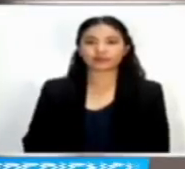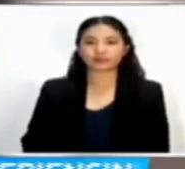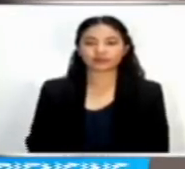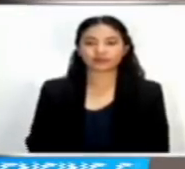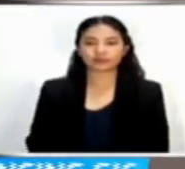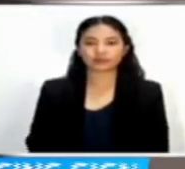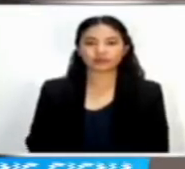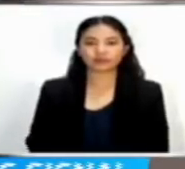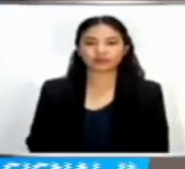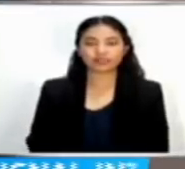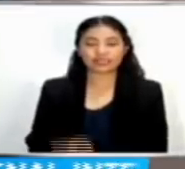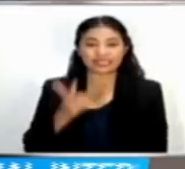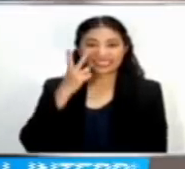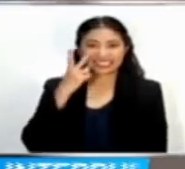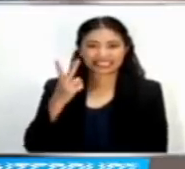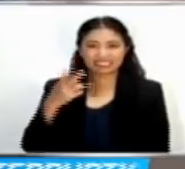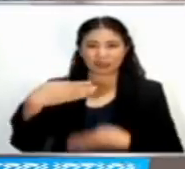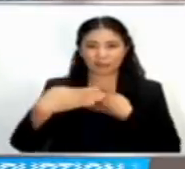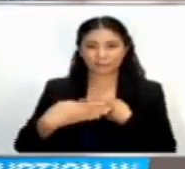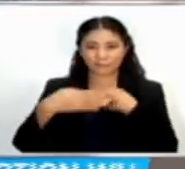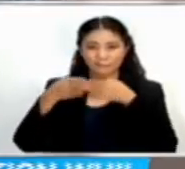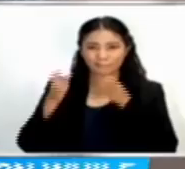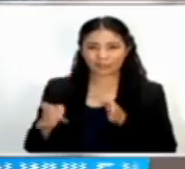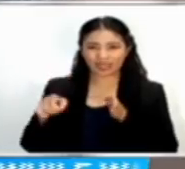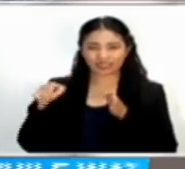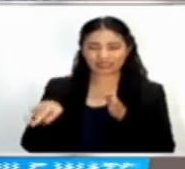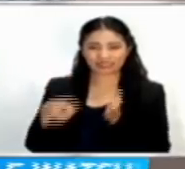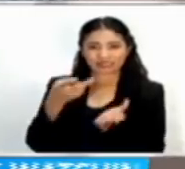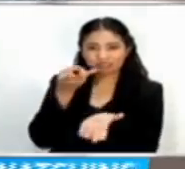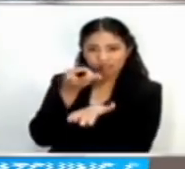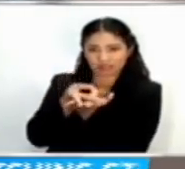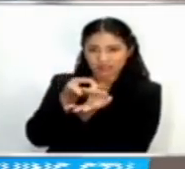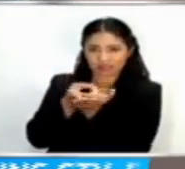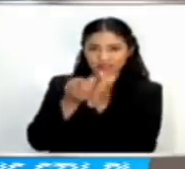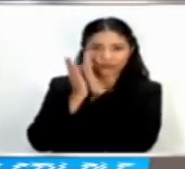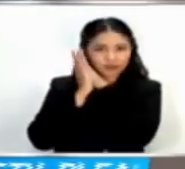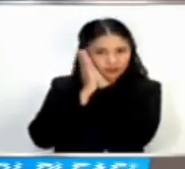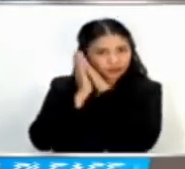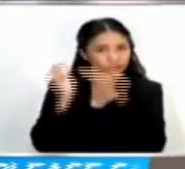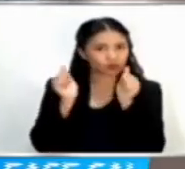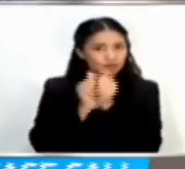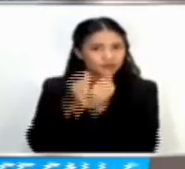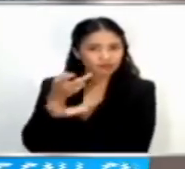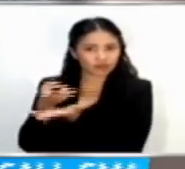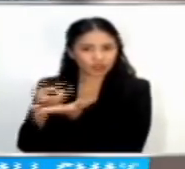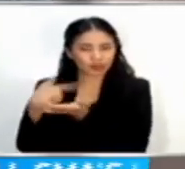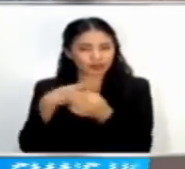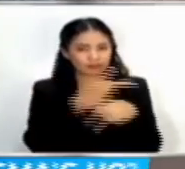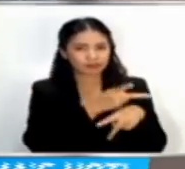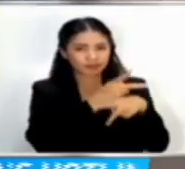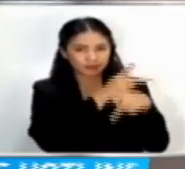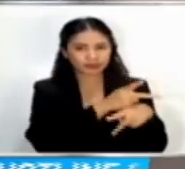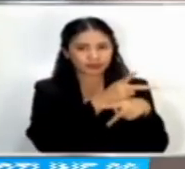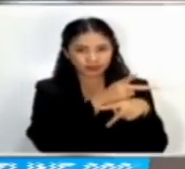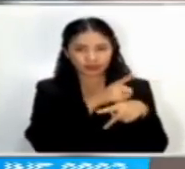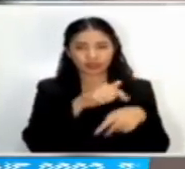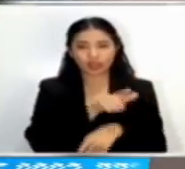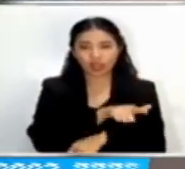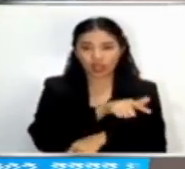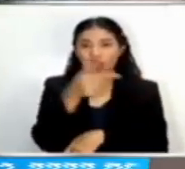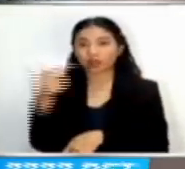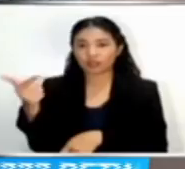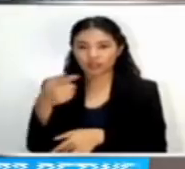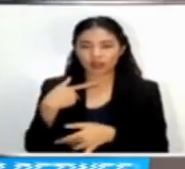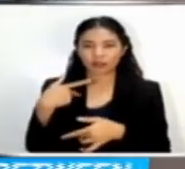Karton na lang ang ginawang higaan ng isang pasyente, katabing matulog ang isang babaeng tila bantay niya. Ang isa pang pasyente, nakaupo sa wheelchair